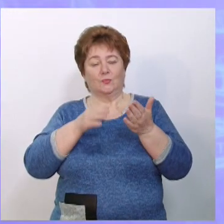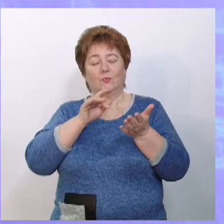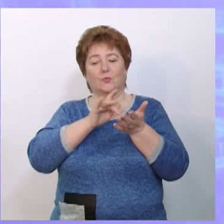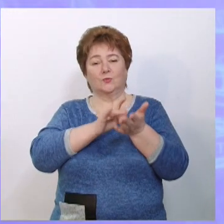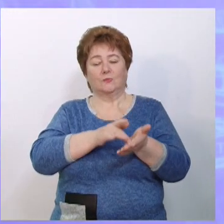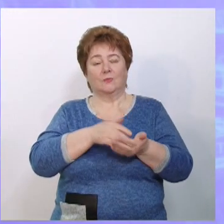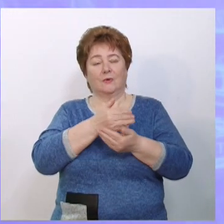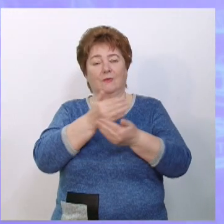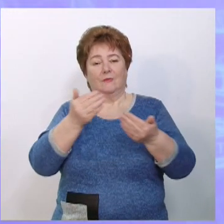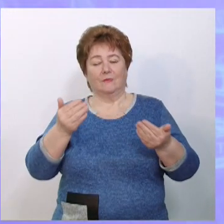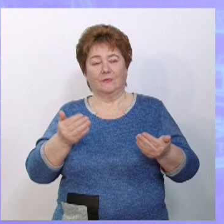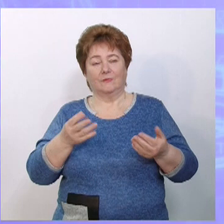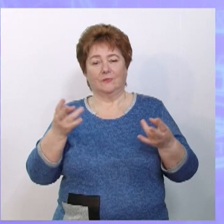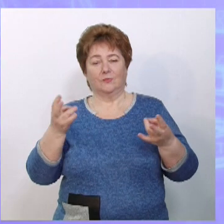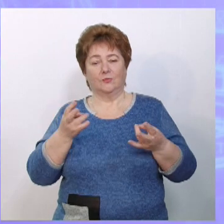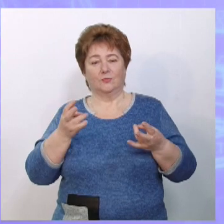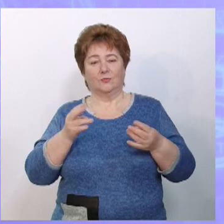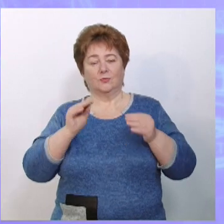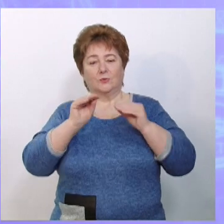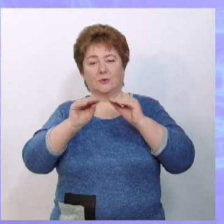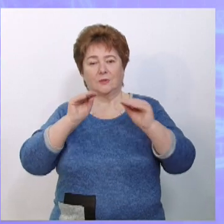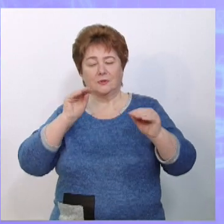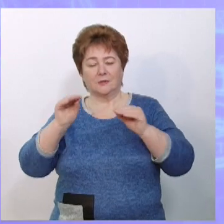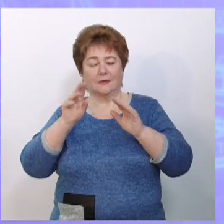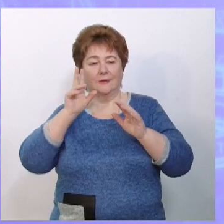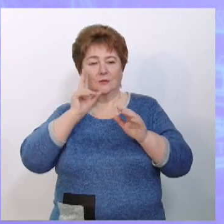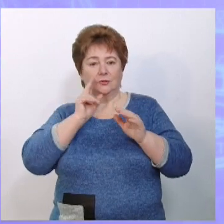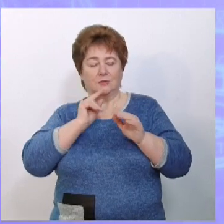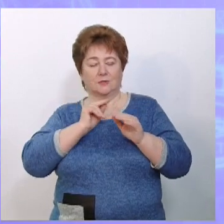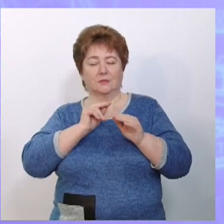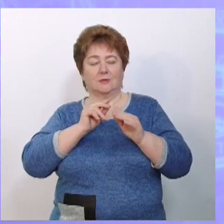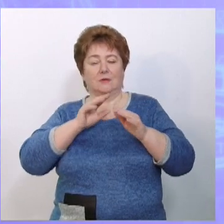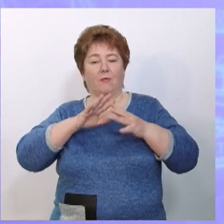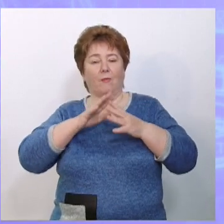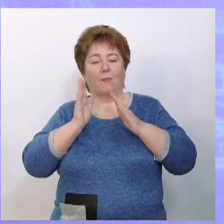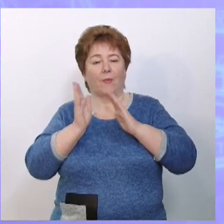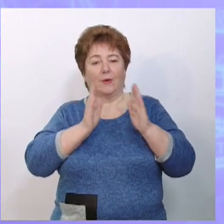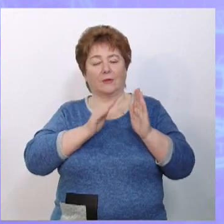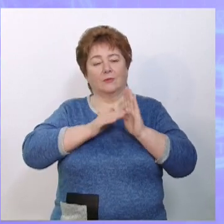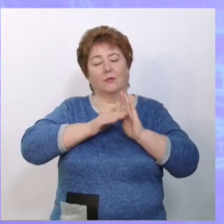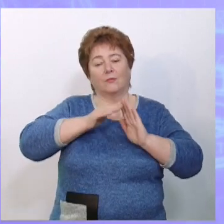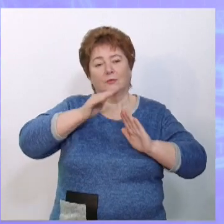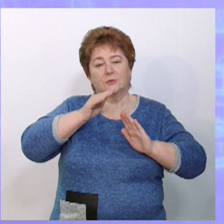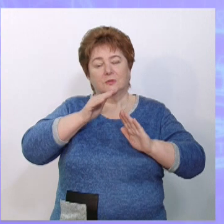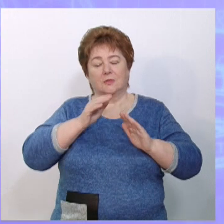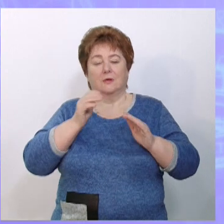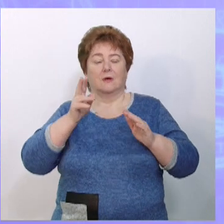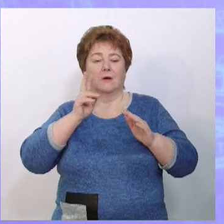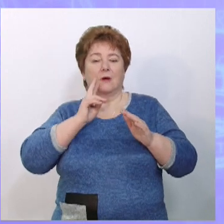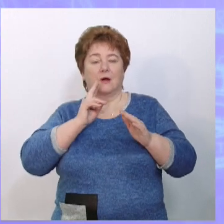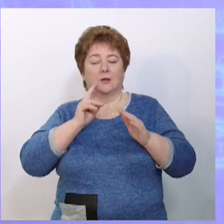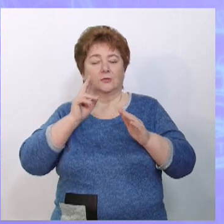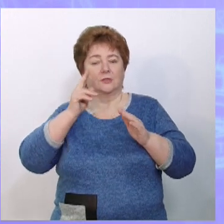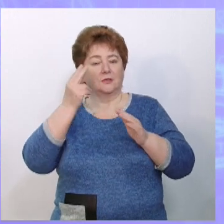путешествовать, вам нужно расставить числа в порядке увеличения. Каждой